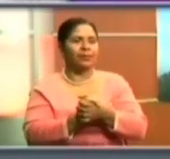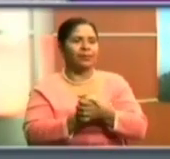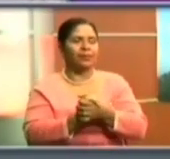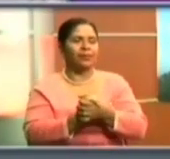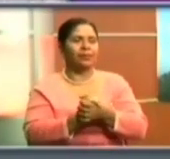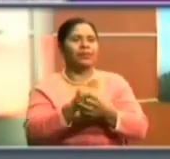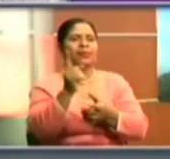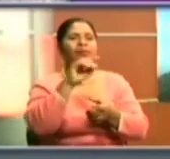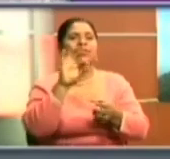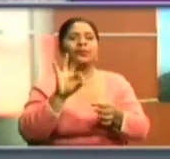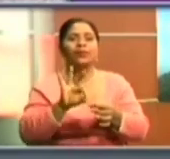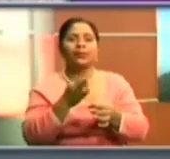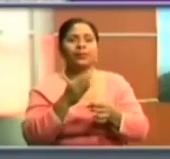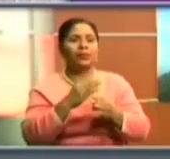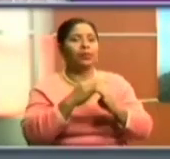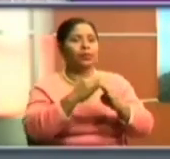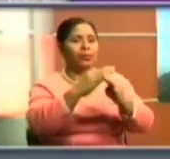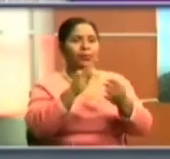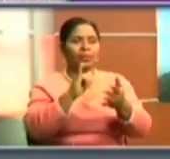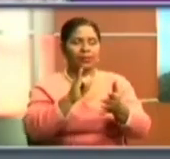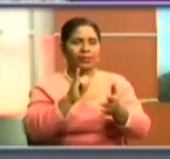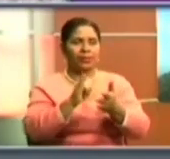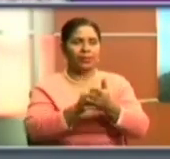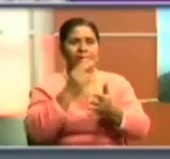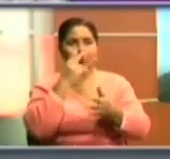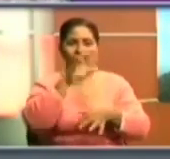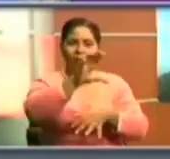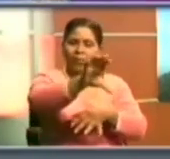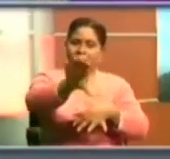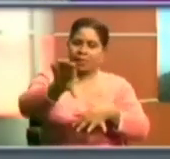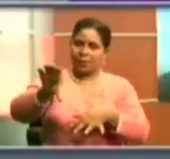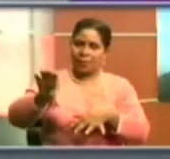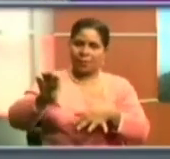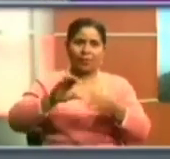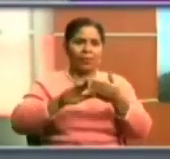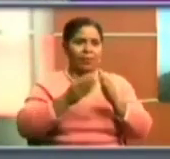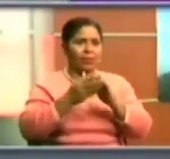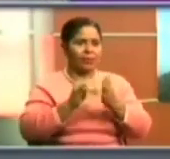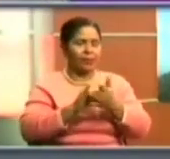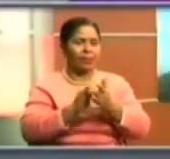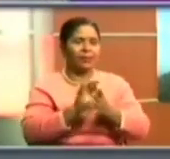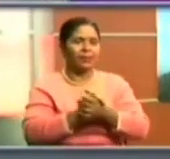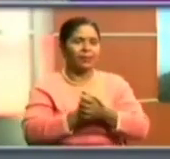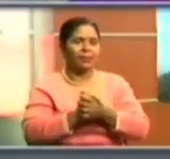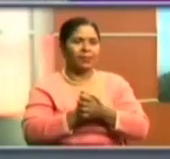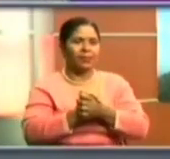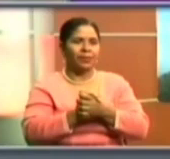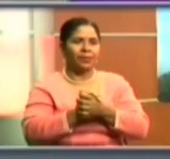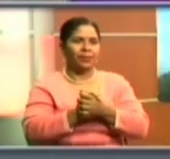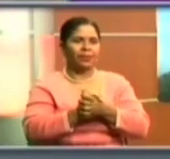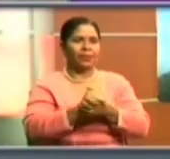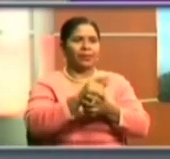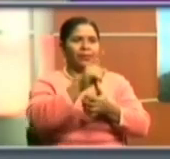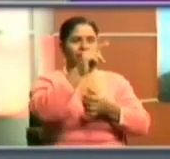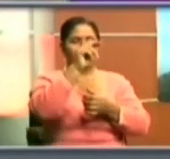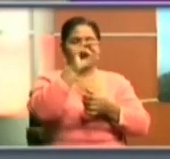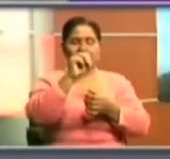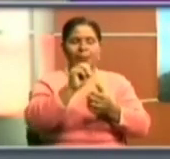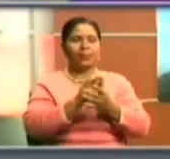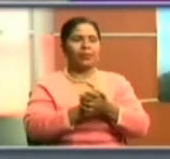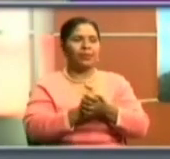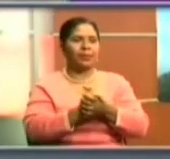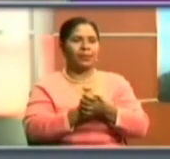Côté de nous, nous faisons protection. Ça. Nous faisons gros digues dans la zone qui est les bananiers. Sous presque un kilomètre, plus pas un